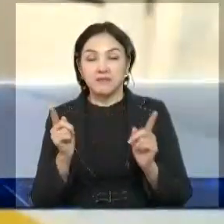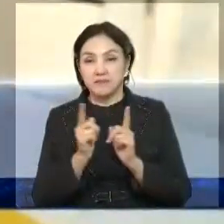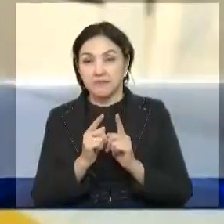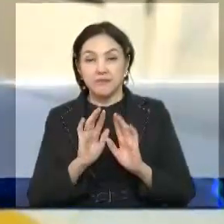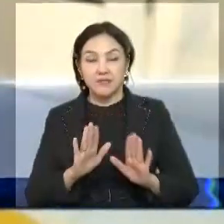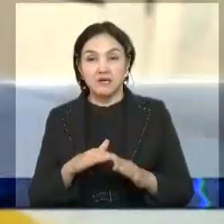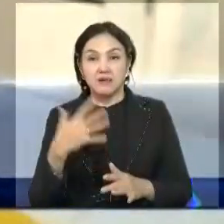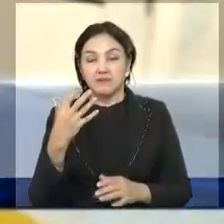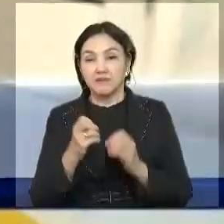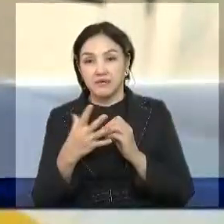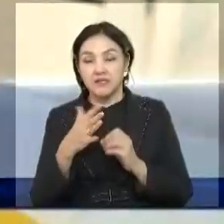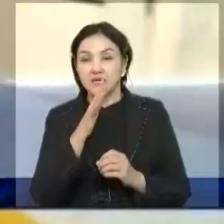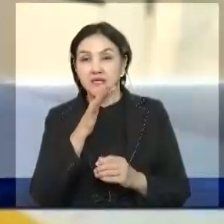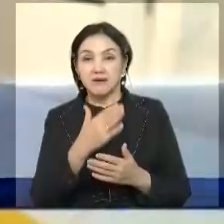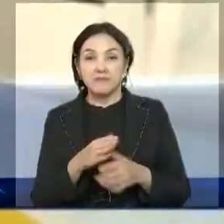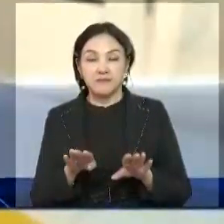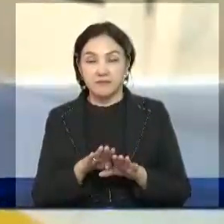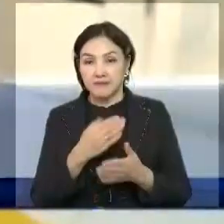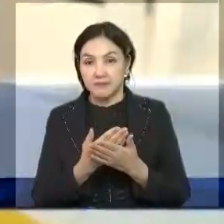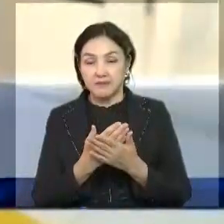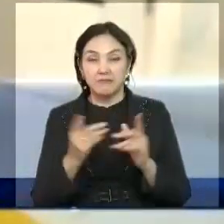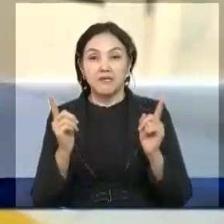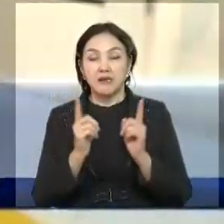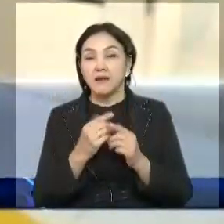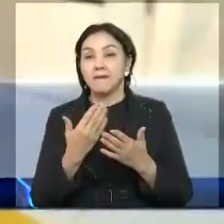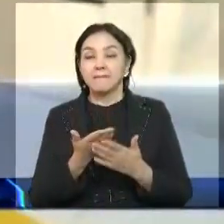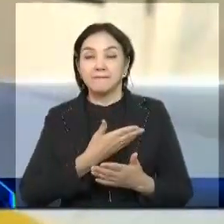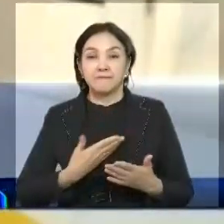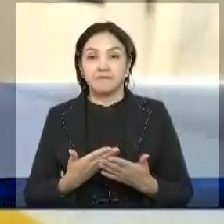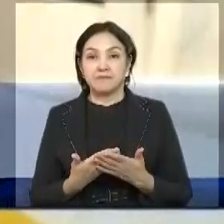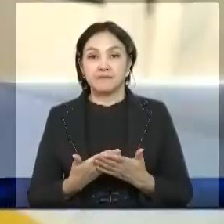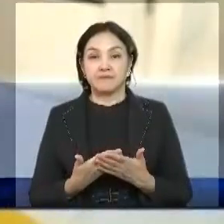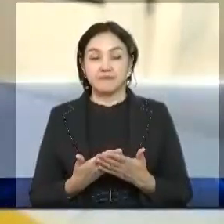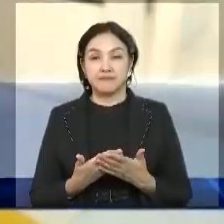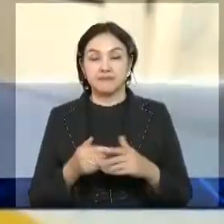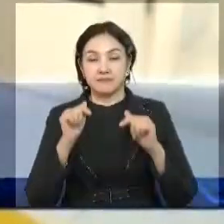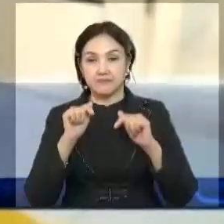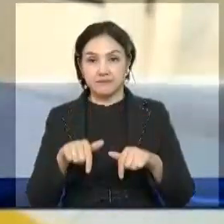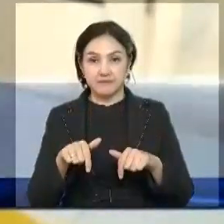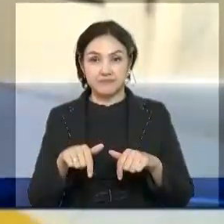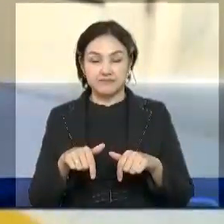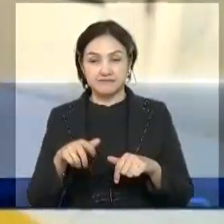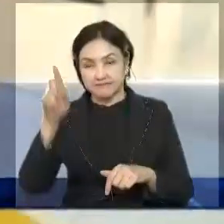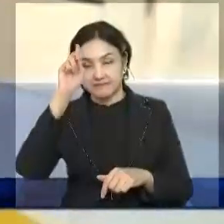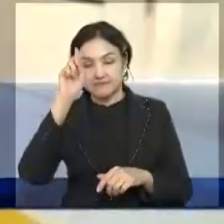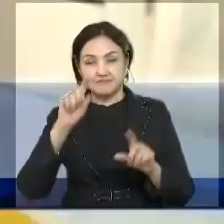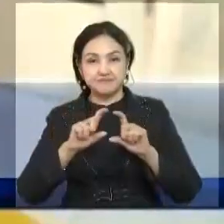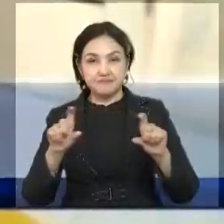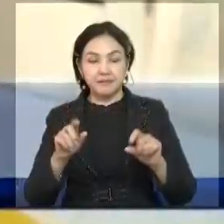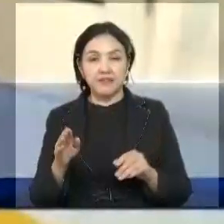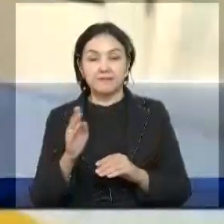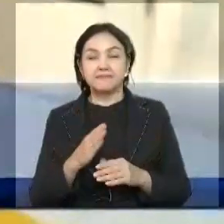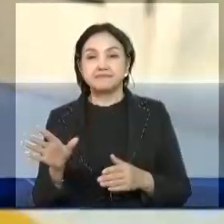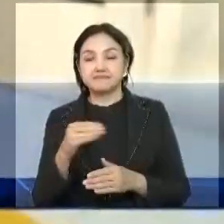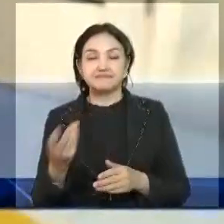принимают только с 15 лет да например и так далее А мы вот например Здесь государственная поликлиника мы никому